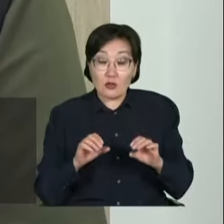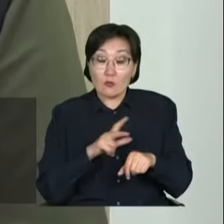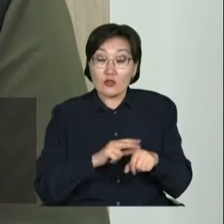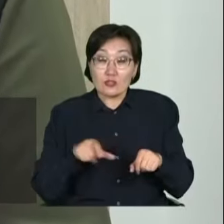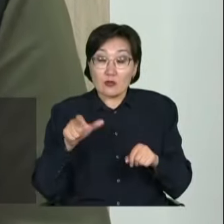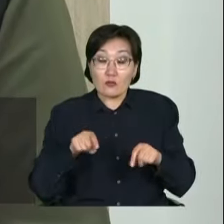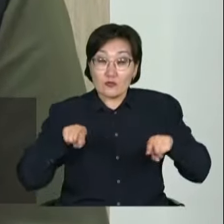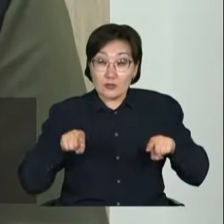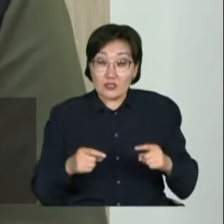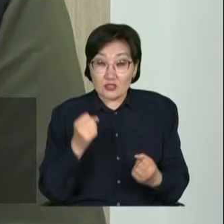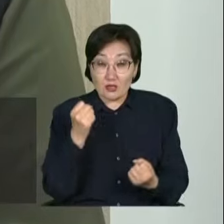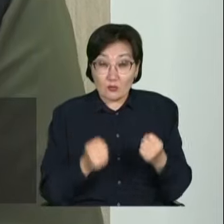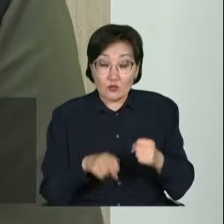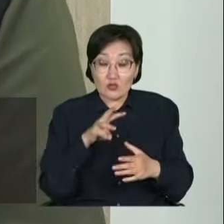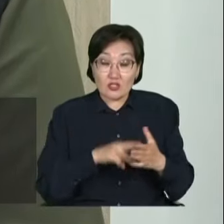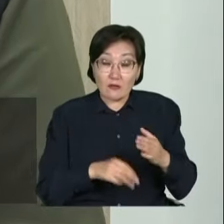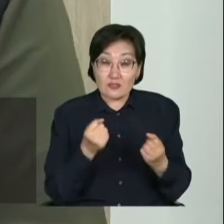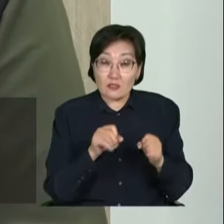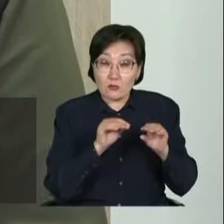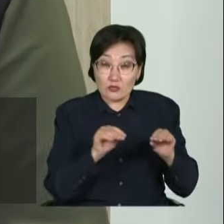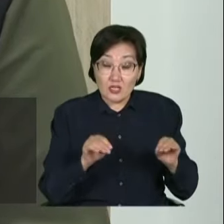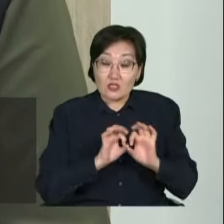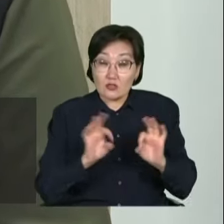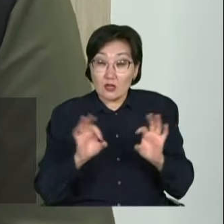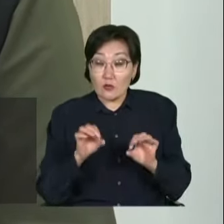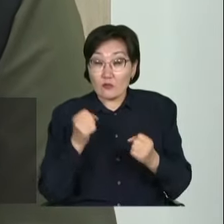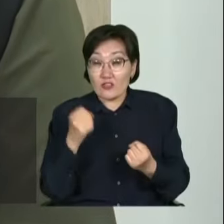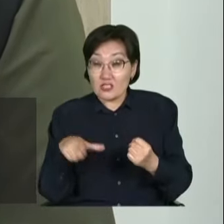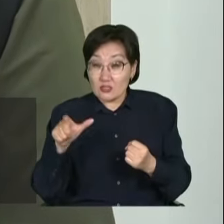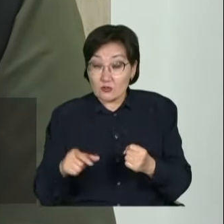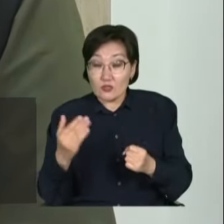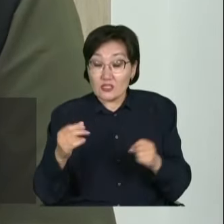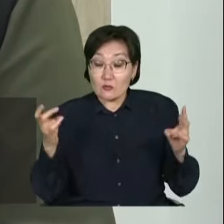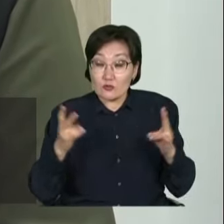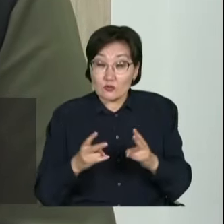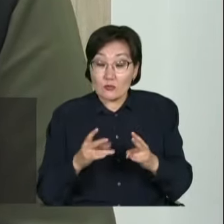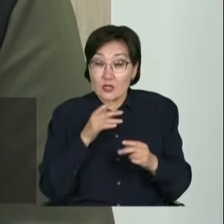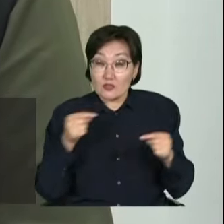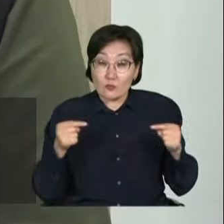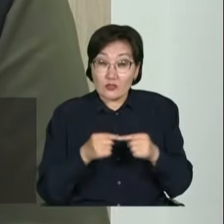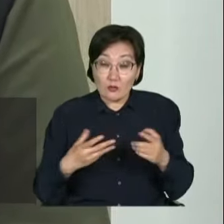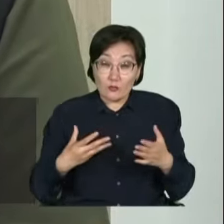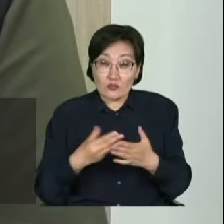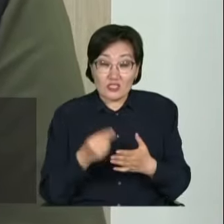полицейские водворили автомобиль на штрафстоянку и разъяснили водителю о необходимости своевременной уплаты задолженности.